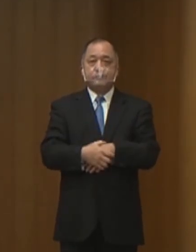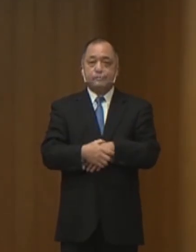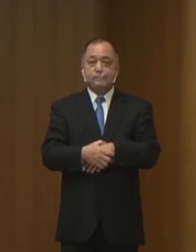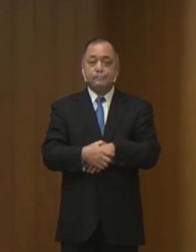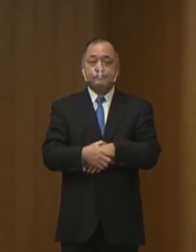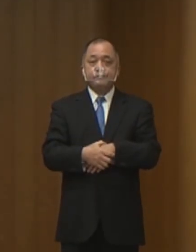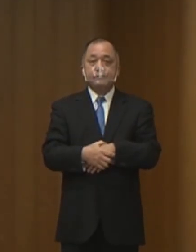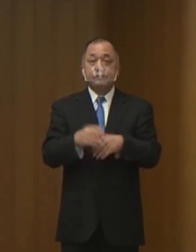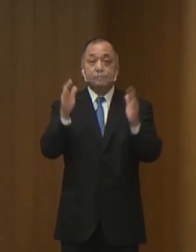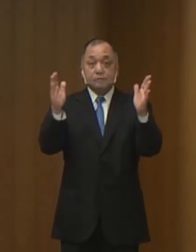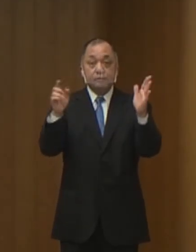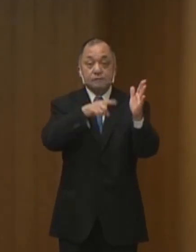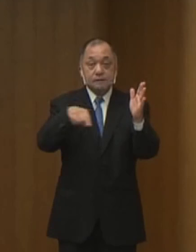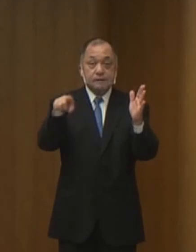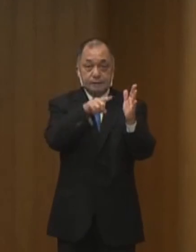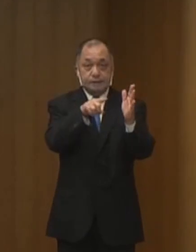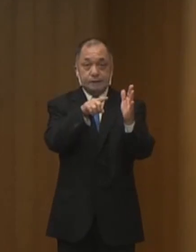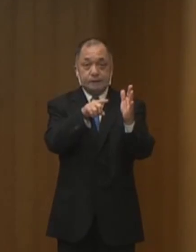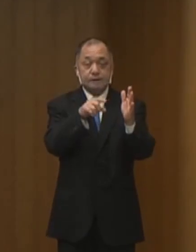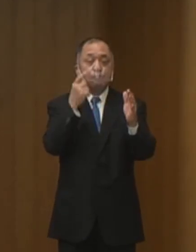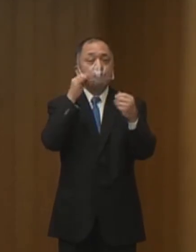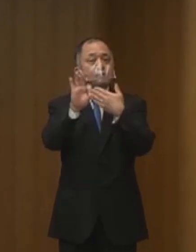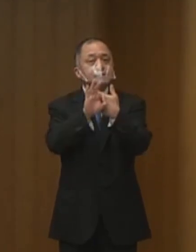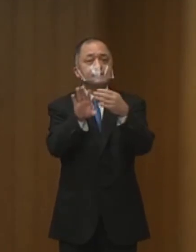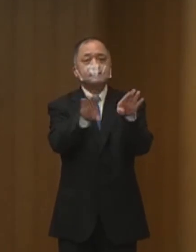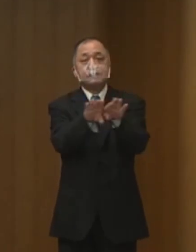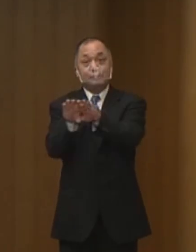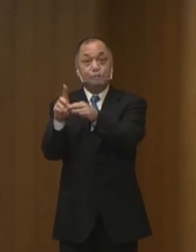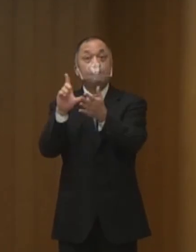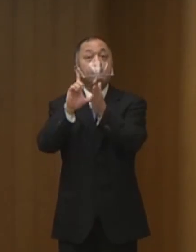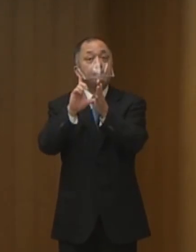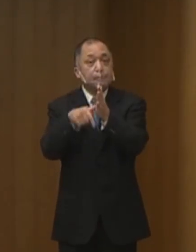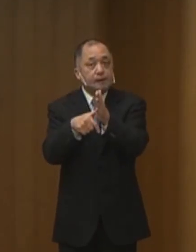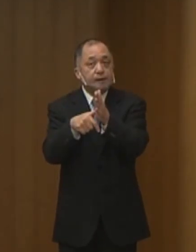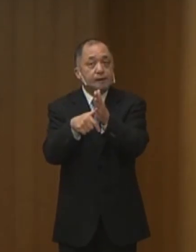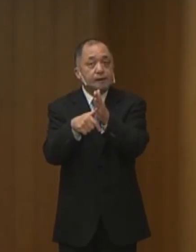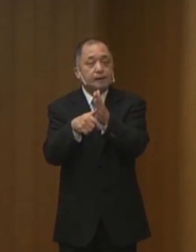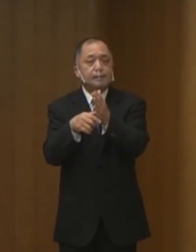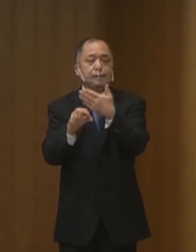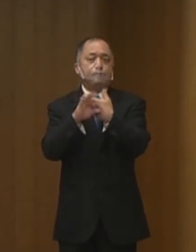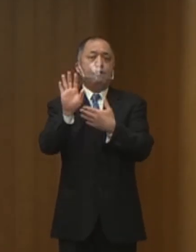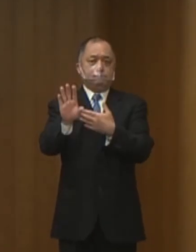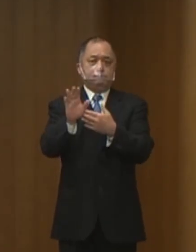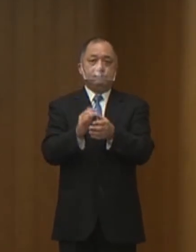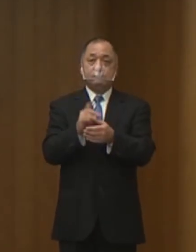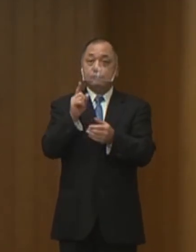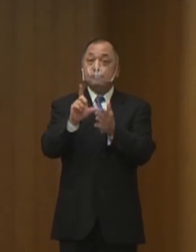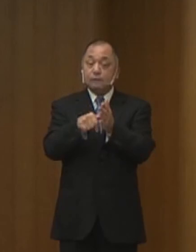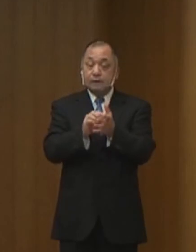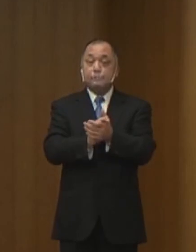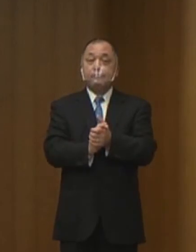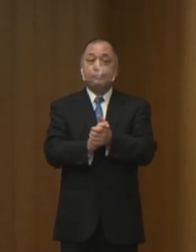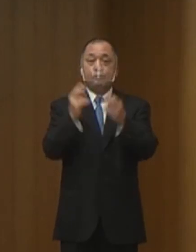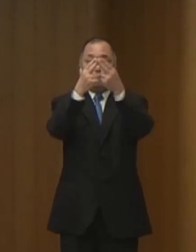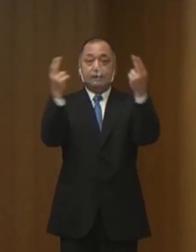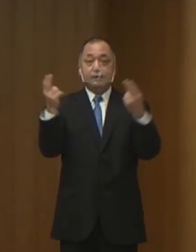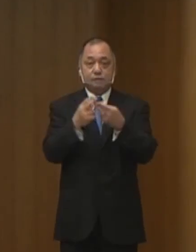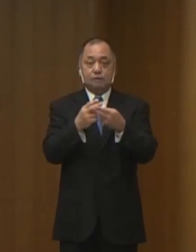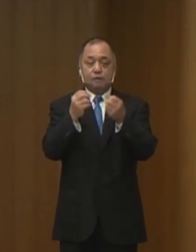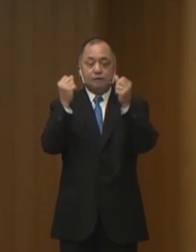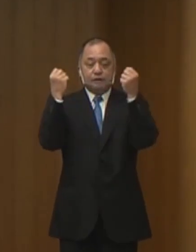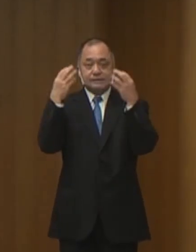して年末年始でかかりつけ医が休診の場合、そういった場合もあるわけでございますが、そういった場合については北海道新